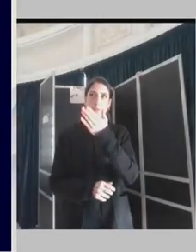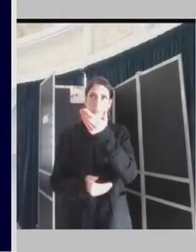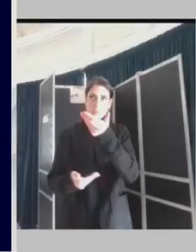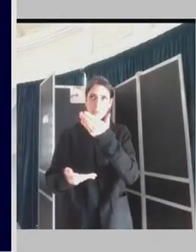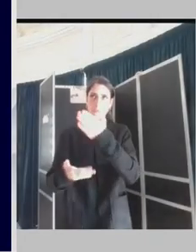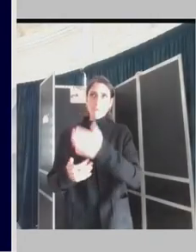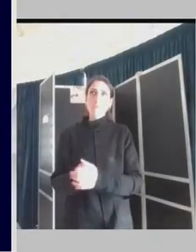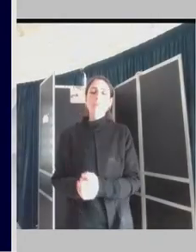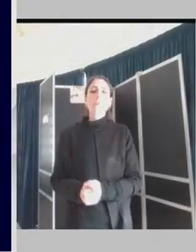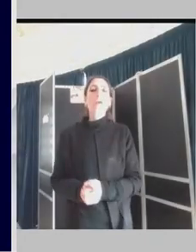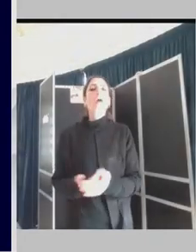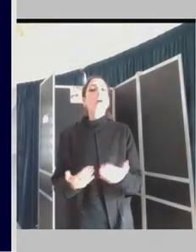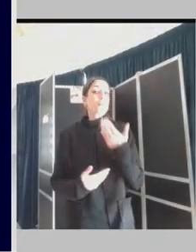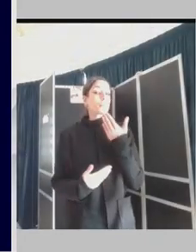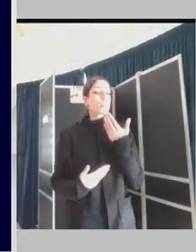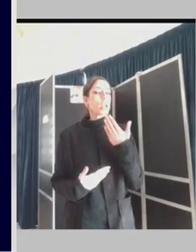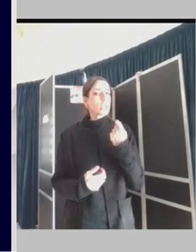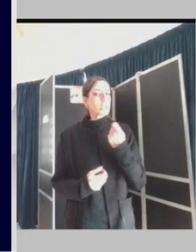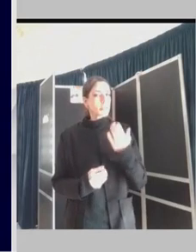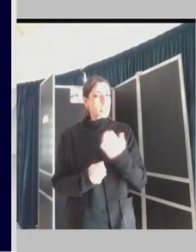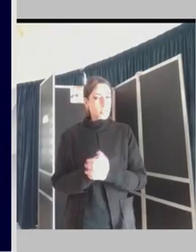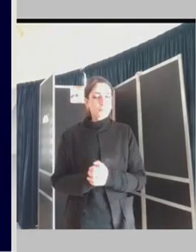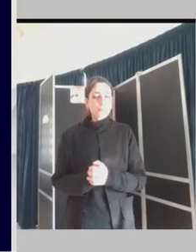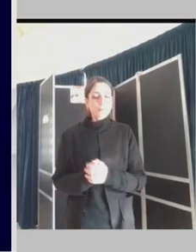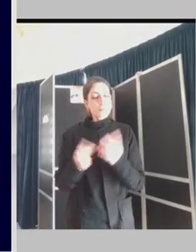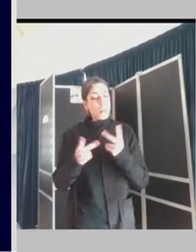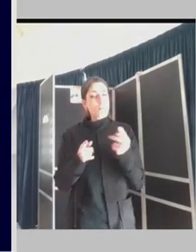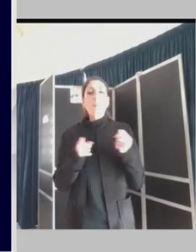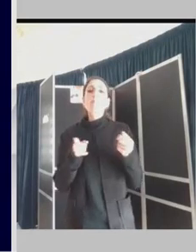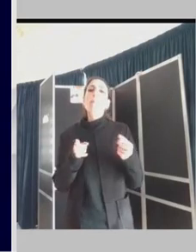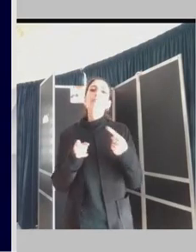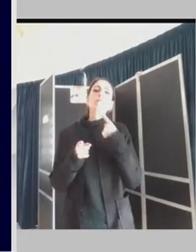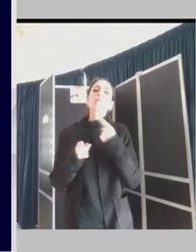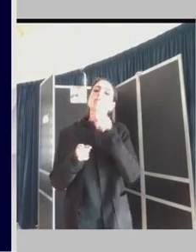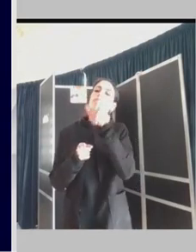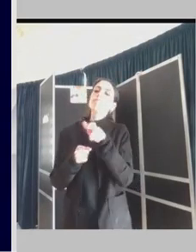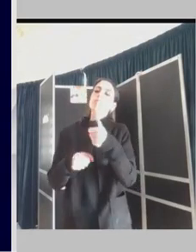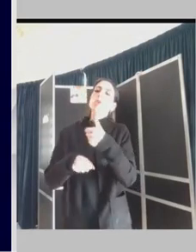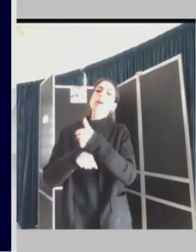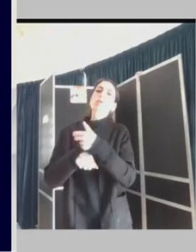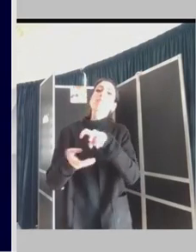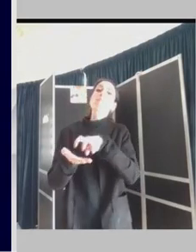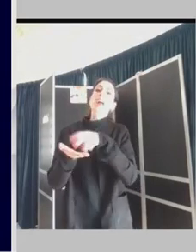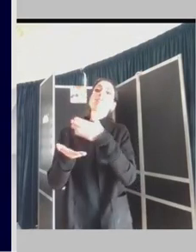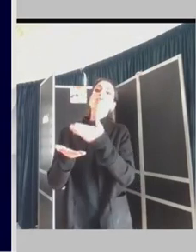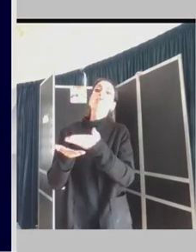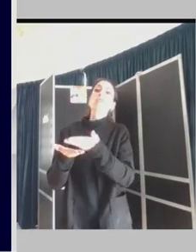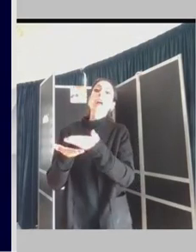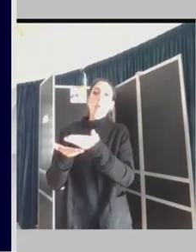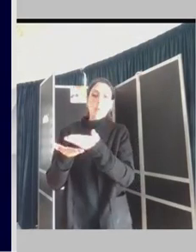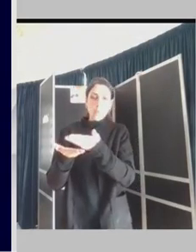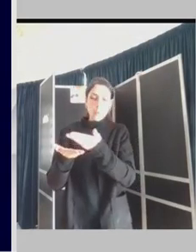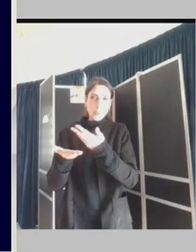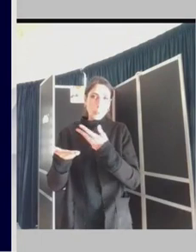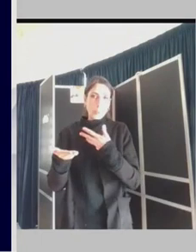quando si parla per ultimi ci sono due vantaggi. Tante cose sono state già dette e tante cose magari,